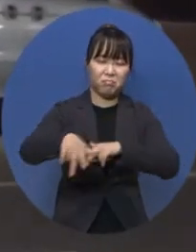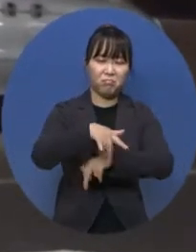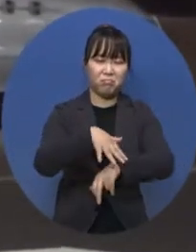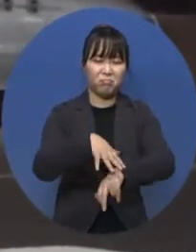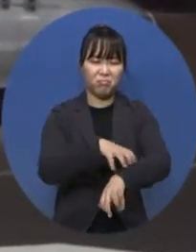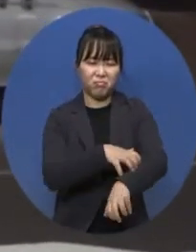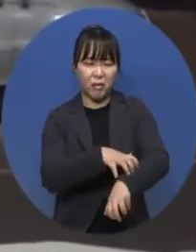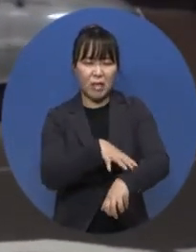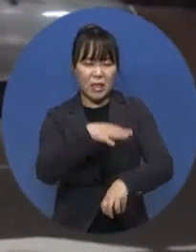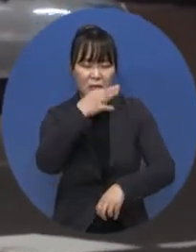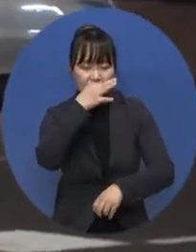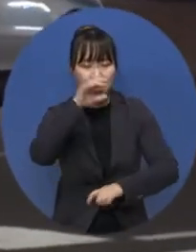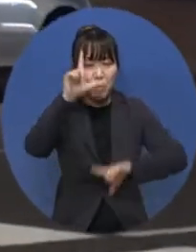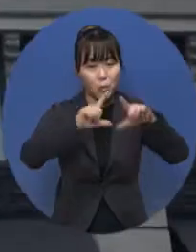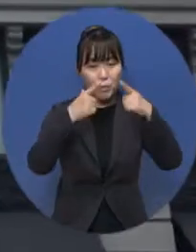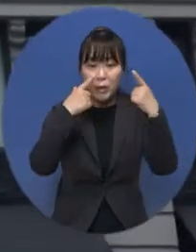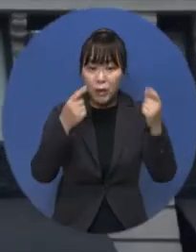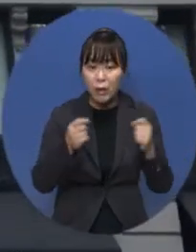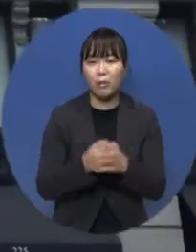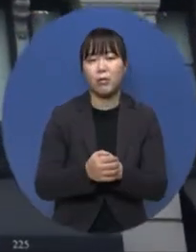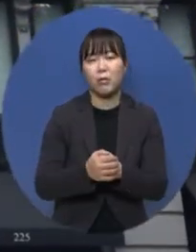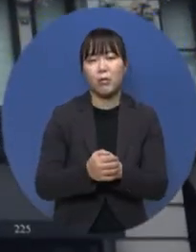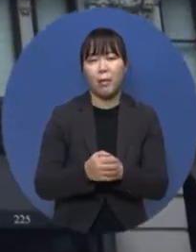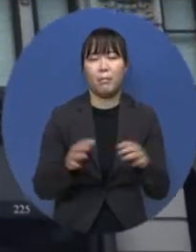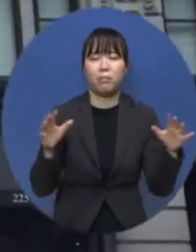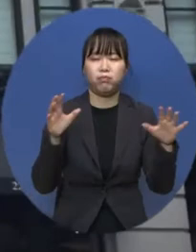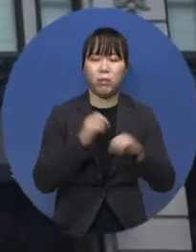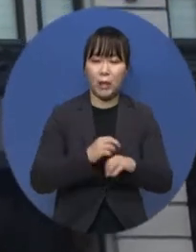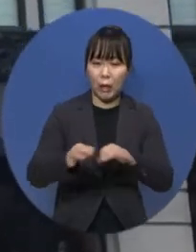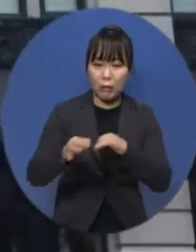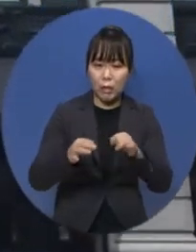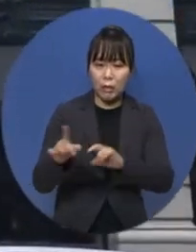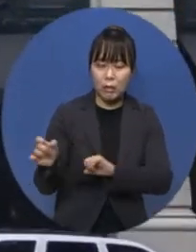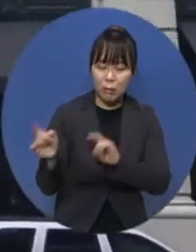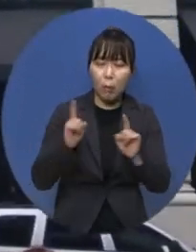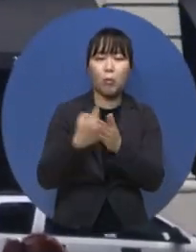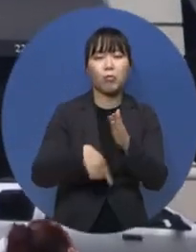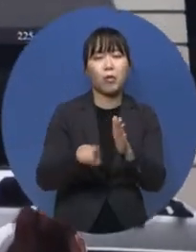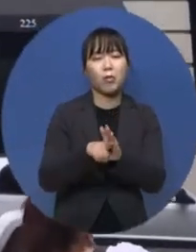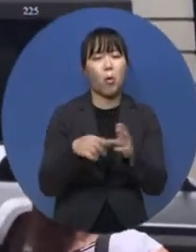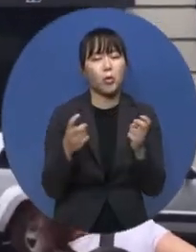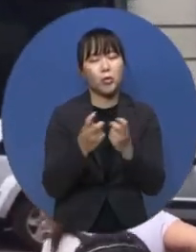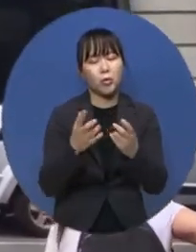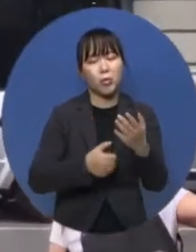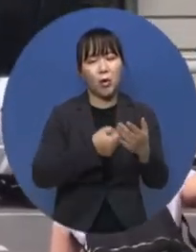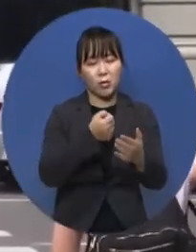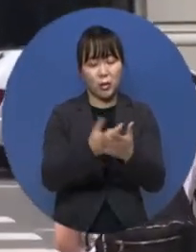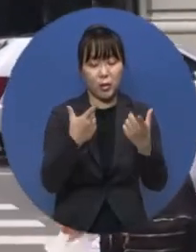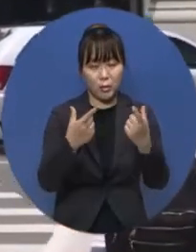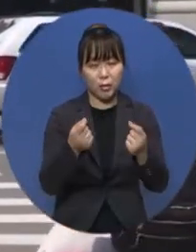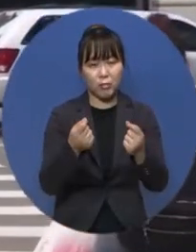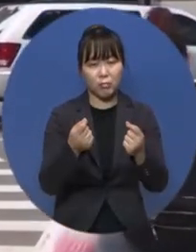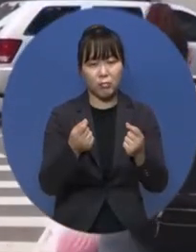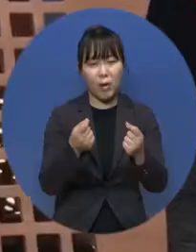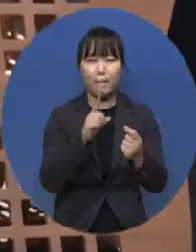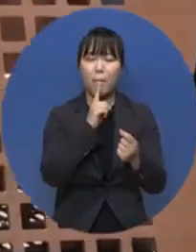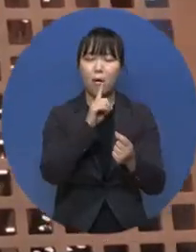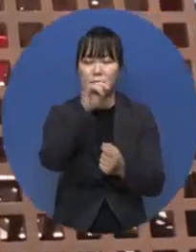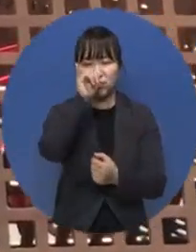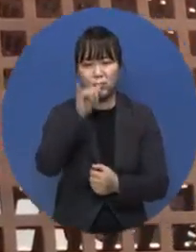이기적인 모습이라는 불만의 소리와 파산 직전의 가게들이 살기 위한 어쩔 수 없는 선택이라는 다른 목소리도 높이고